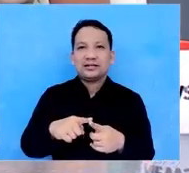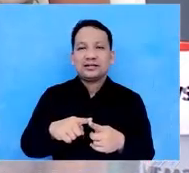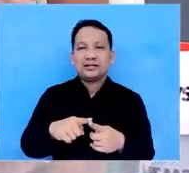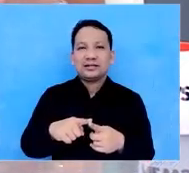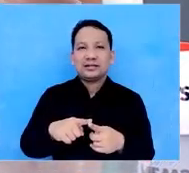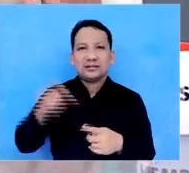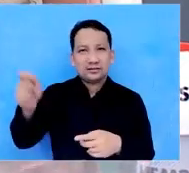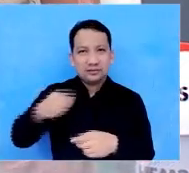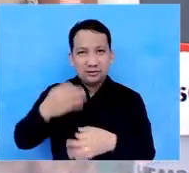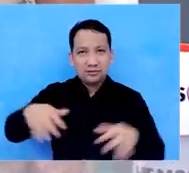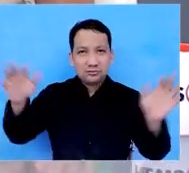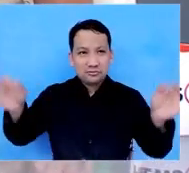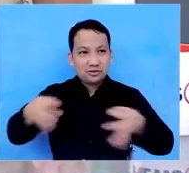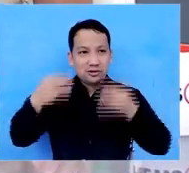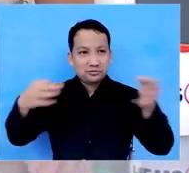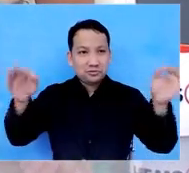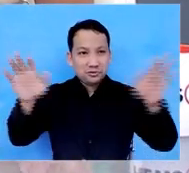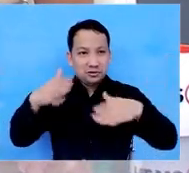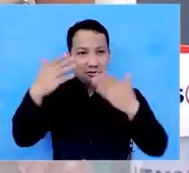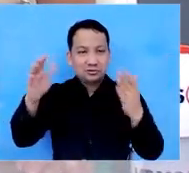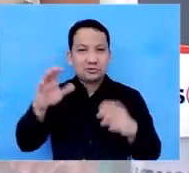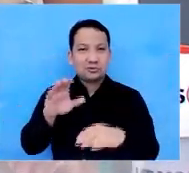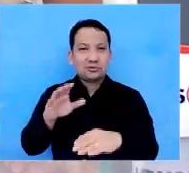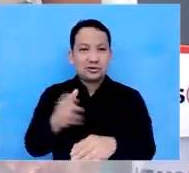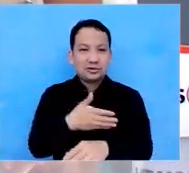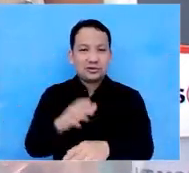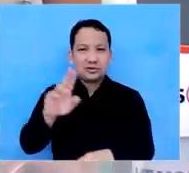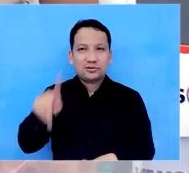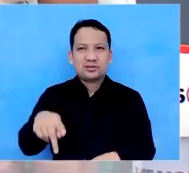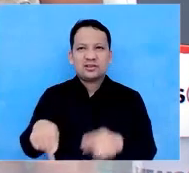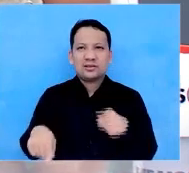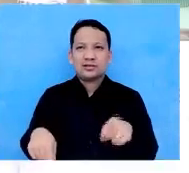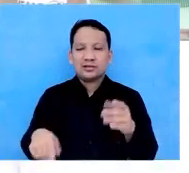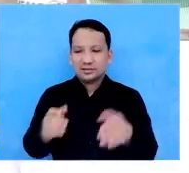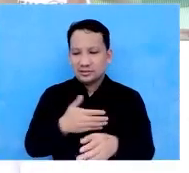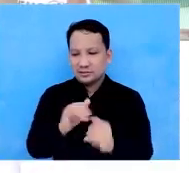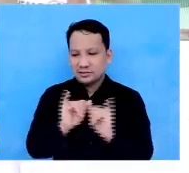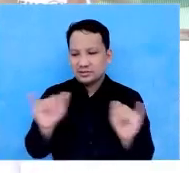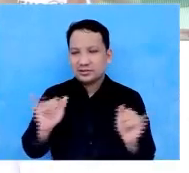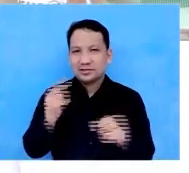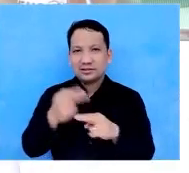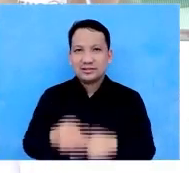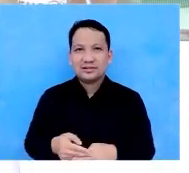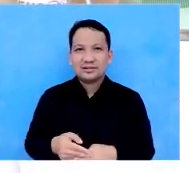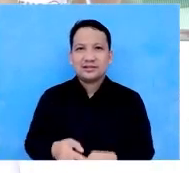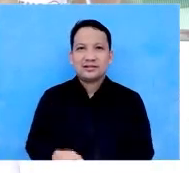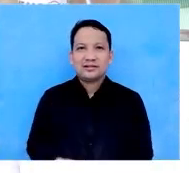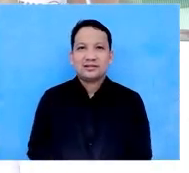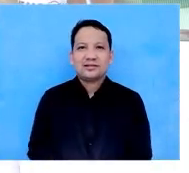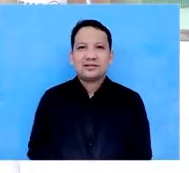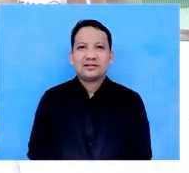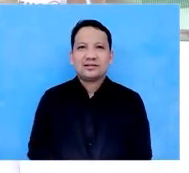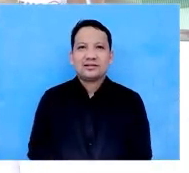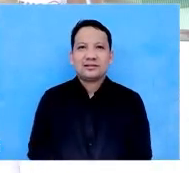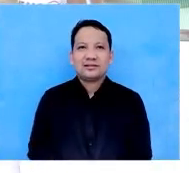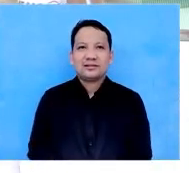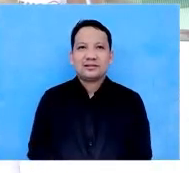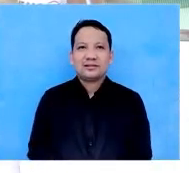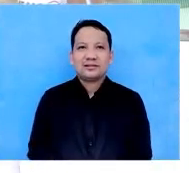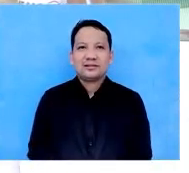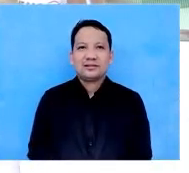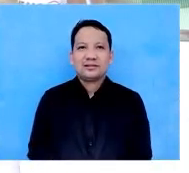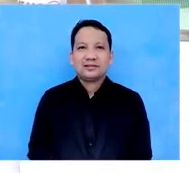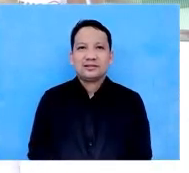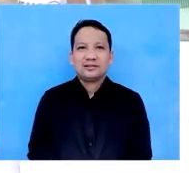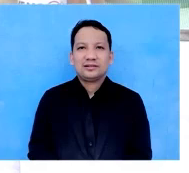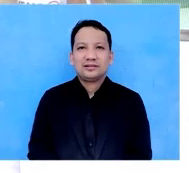conductor ng chorale singers. Yes, sa UP. Tapos parehong-pareho po ang pangalan. Mark Anthony Carpio. Si Mark Anthony Carpio.